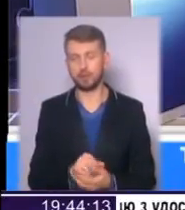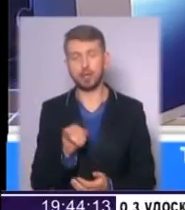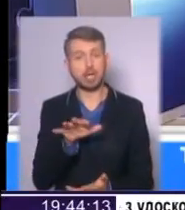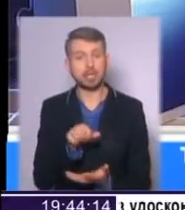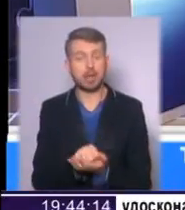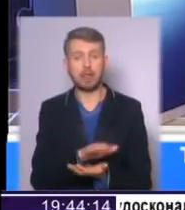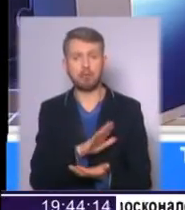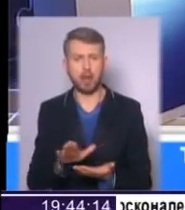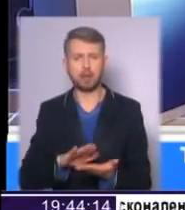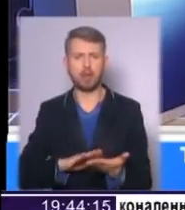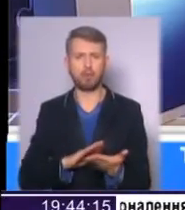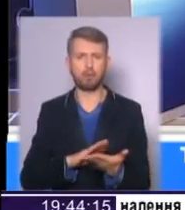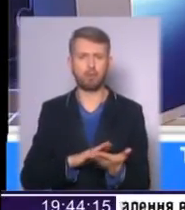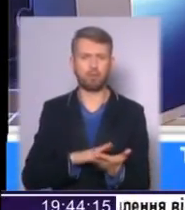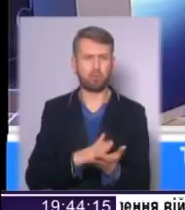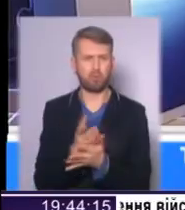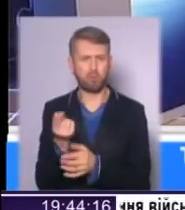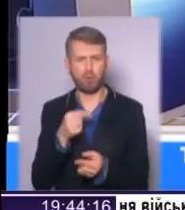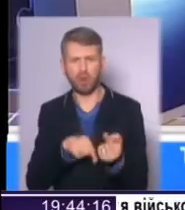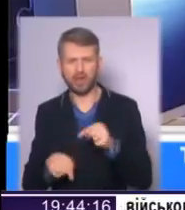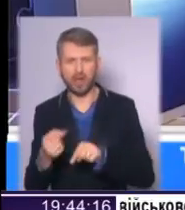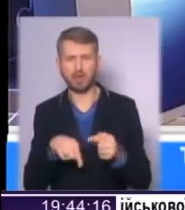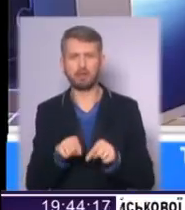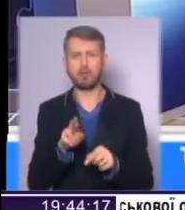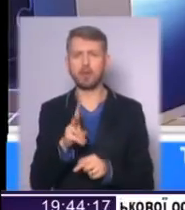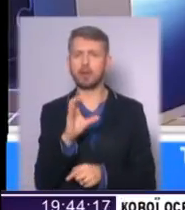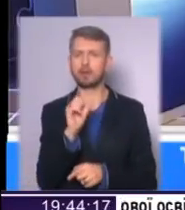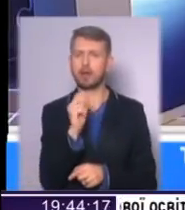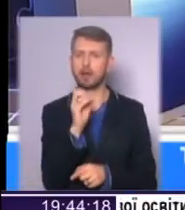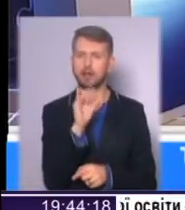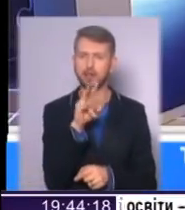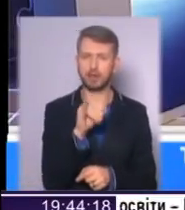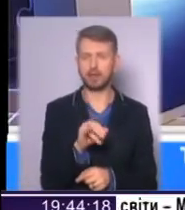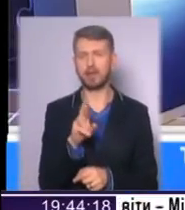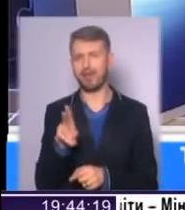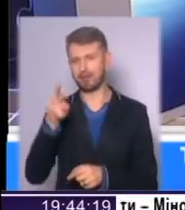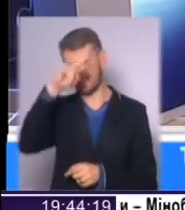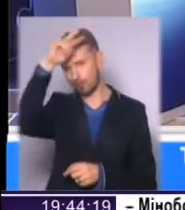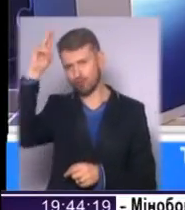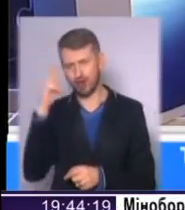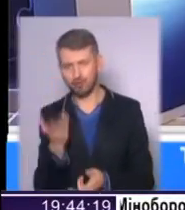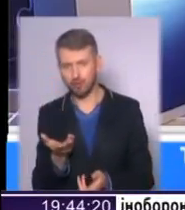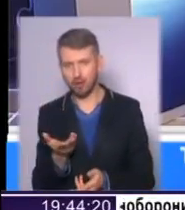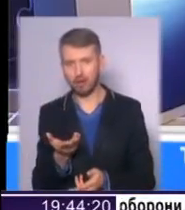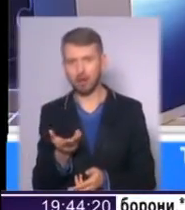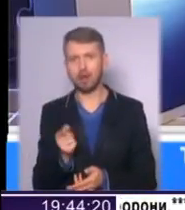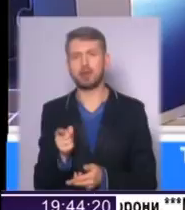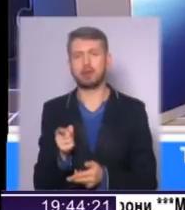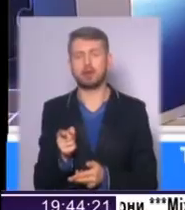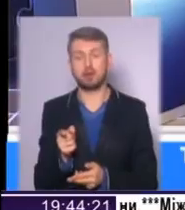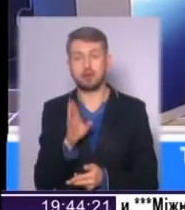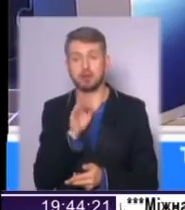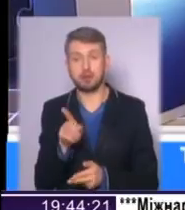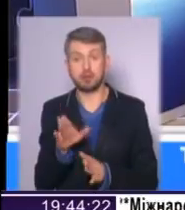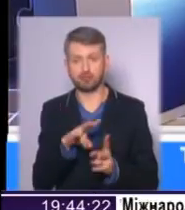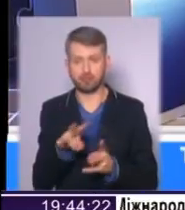займатися політиканством, і як Саакашвілі, як ця же Тимошенко, яка нанесла стільки